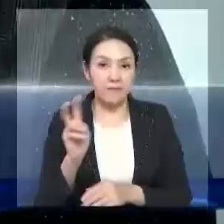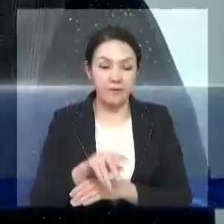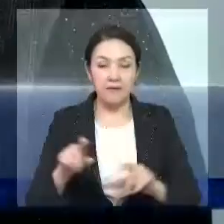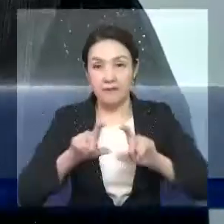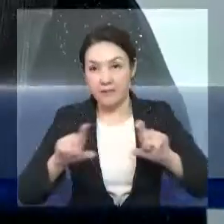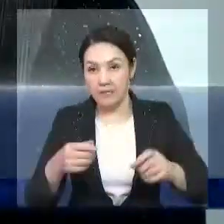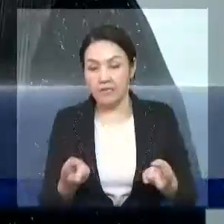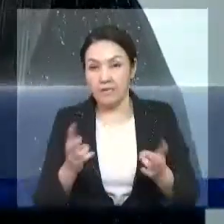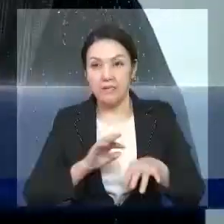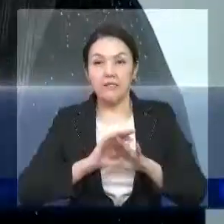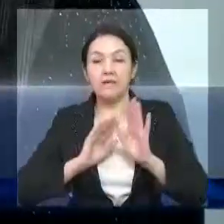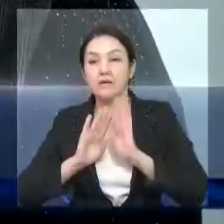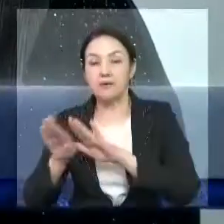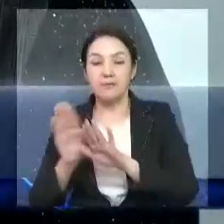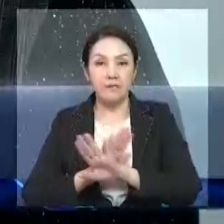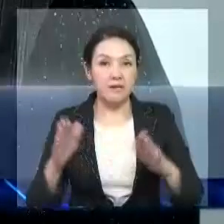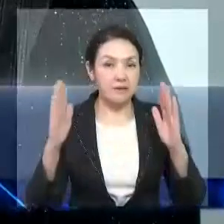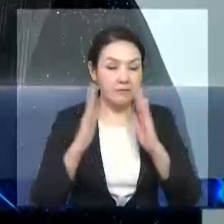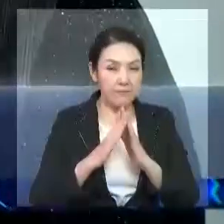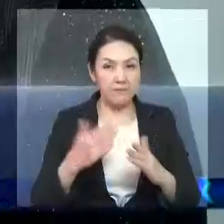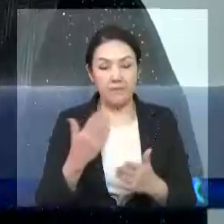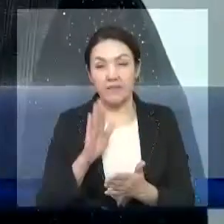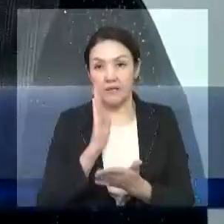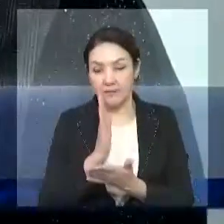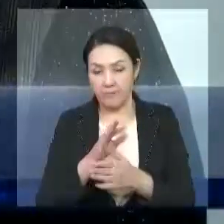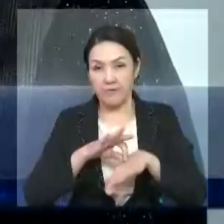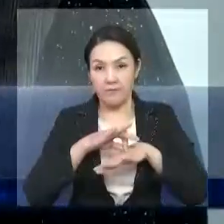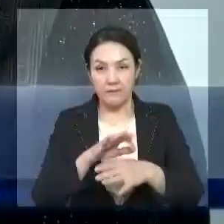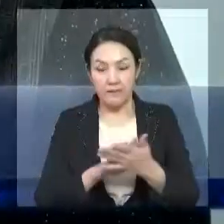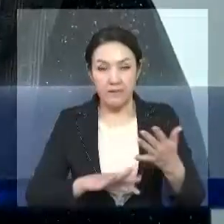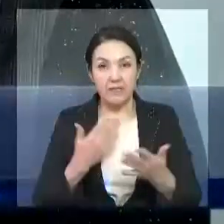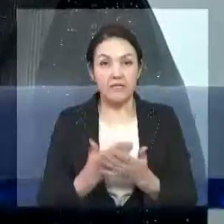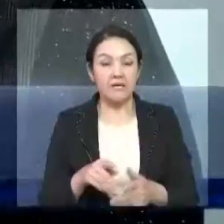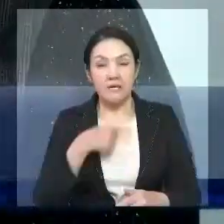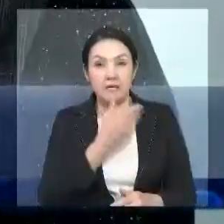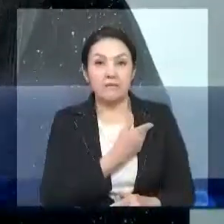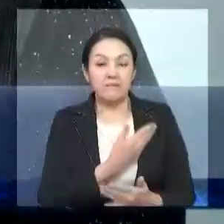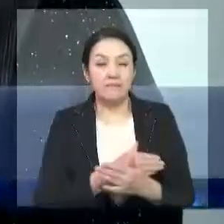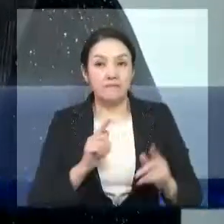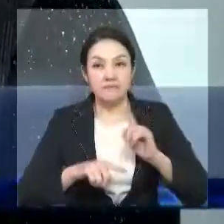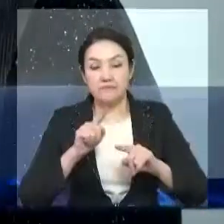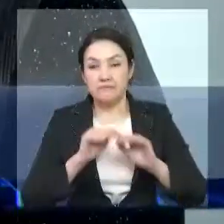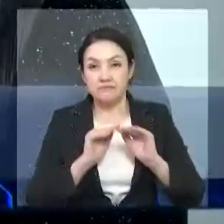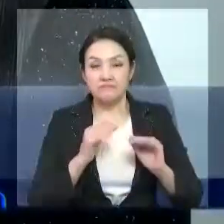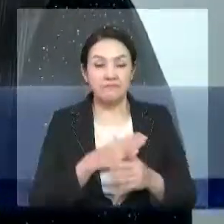школу, нельзя отправлять его обратно домой. Уроки для них будут продолжаться. Также хочу отметить для родителей,